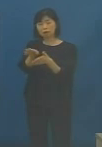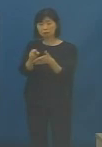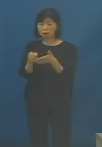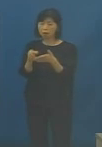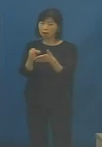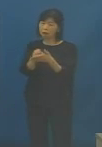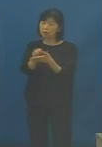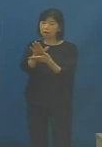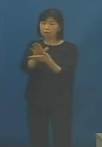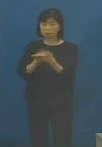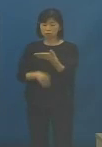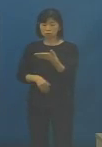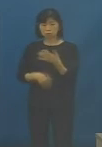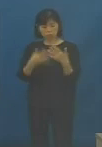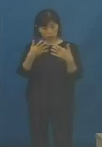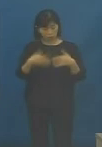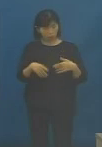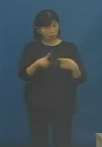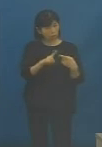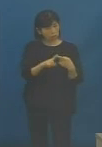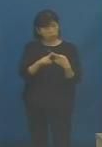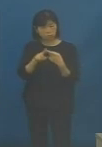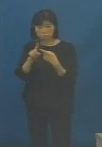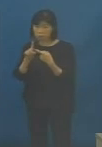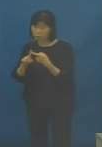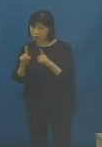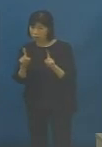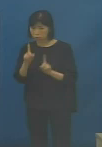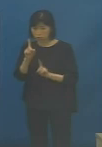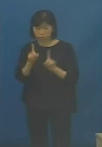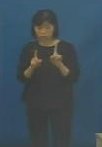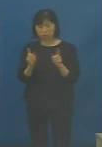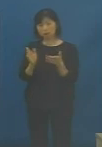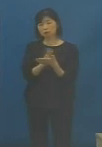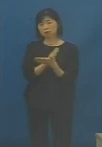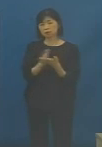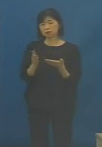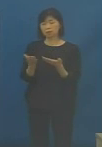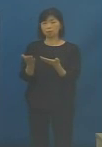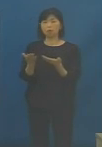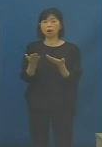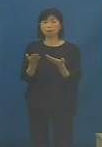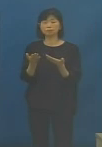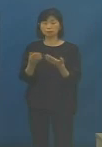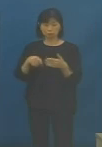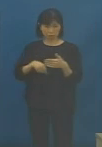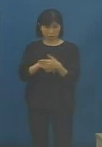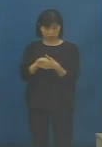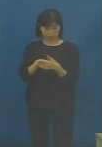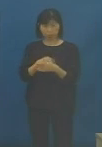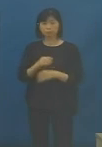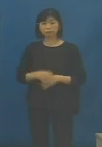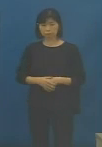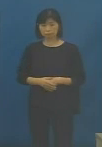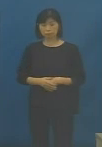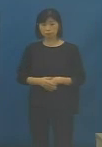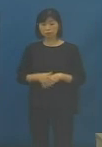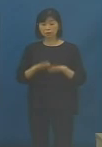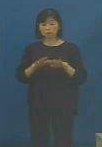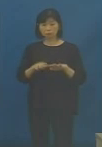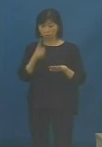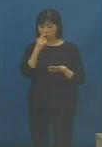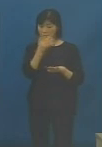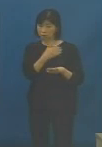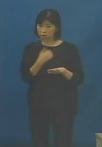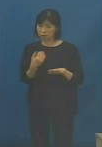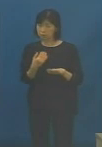ういうその要件に合うかどうかを判定してくださいっていうものです。で、今その施錠を我々に対していろいろご意